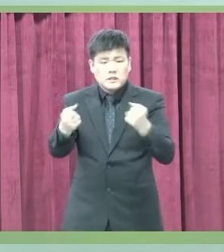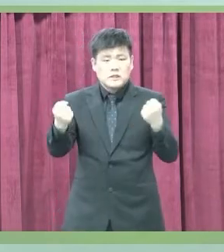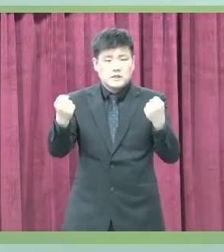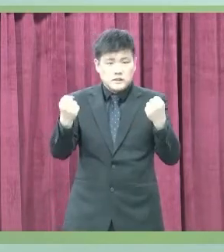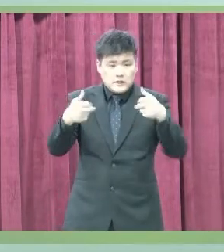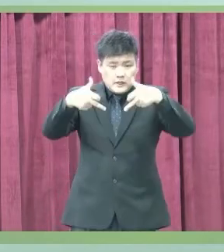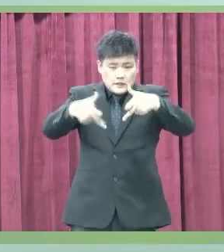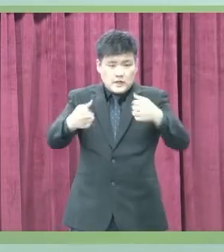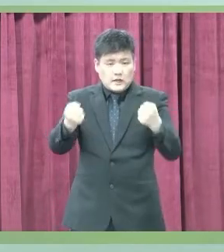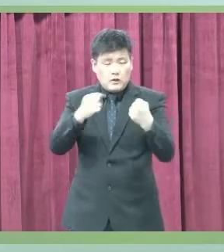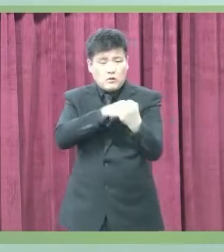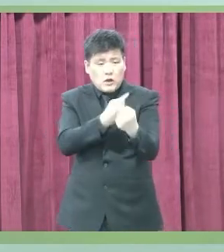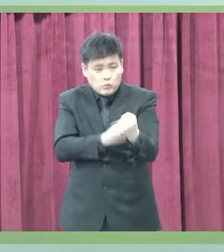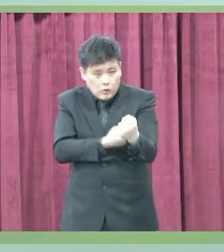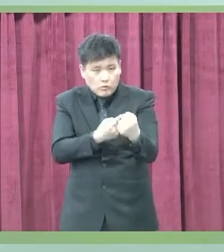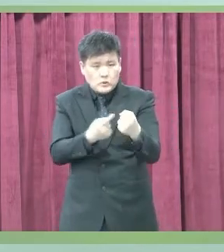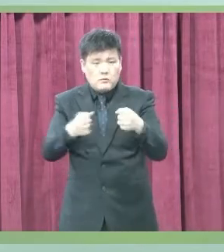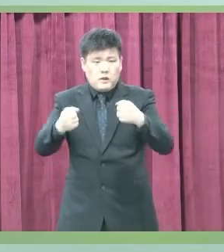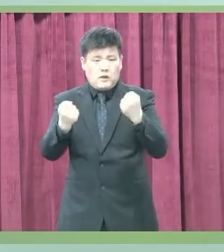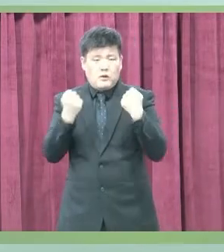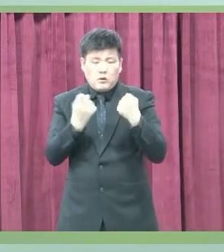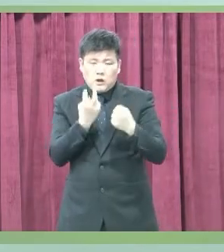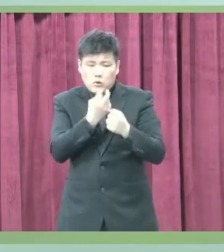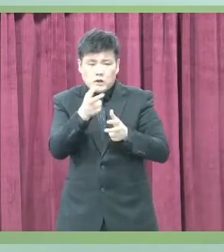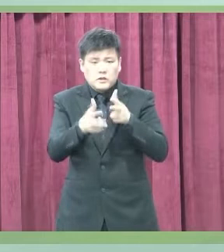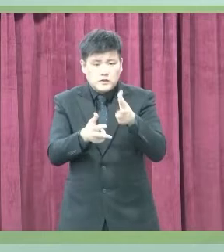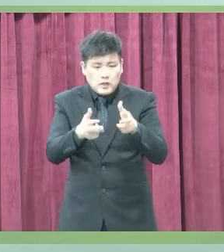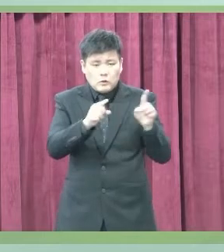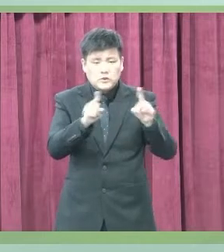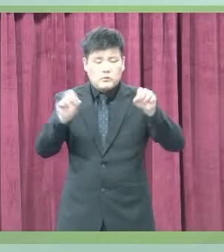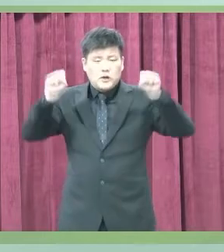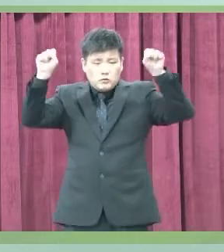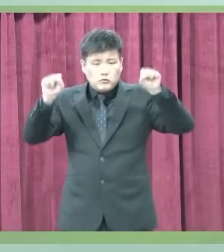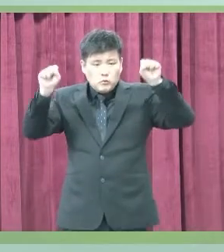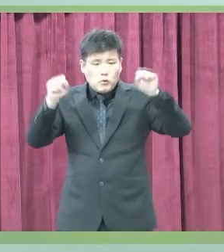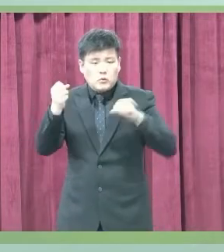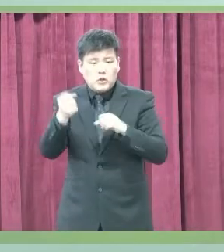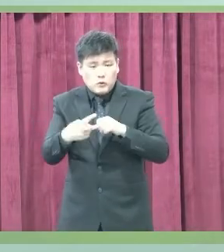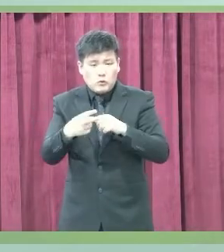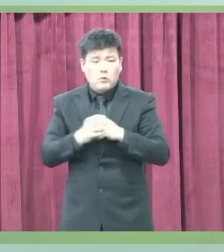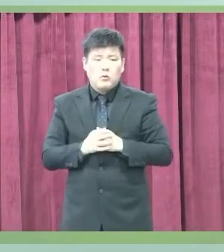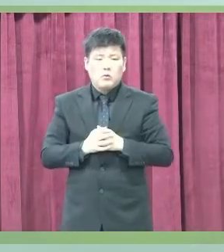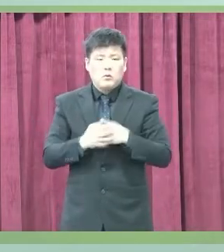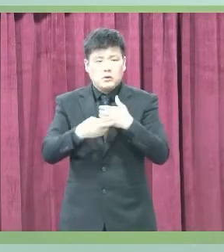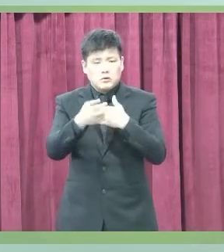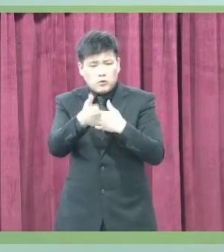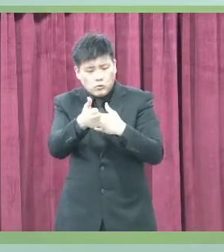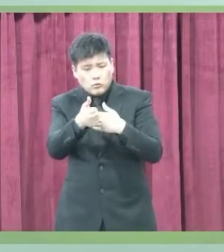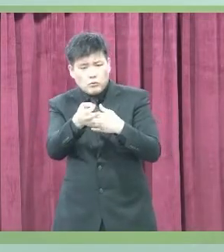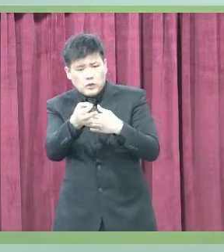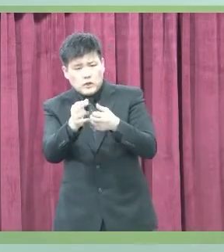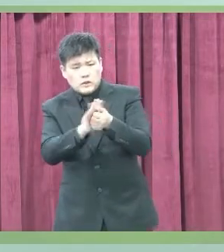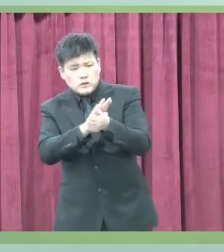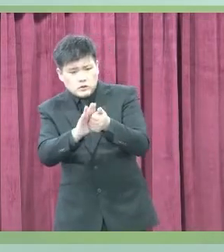보면 검진 사업, 건강관리 사업, 재활운동 및 체육, 주치의 사업, 또 의료비 지원, 또 장애인 보건관리 종합계획의